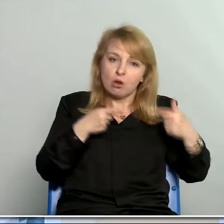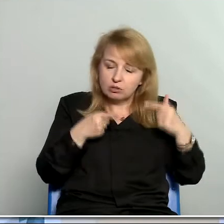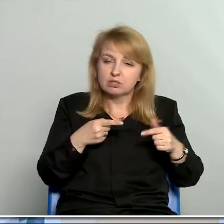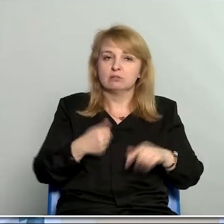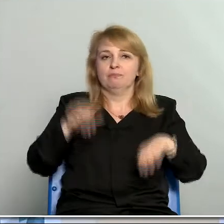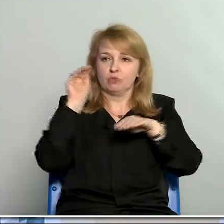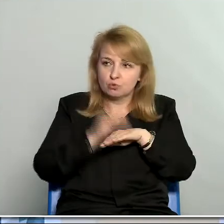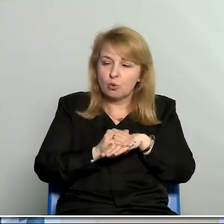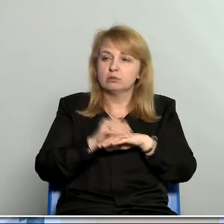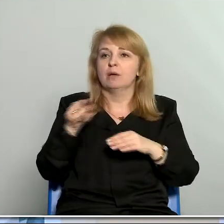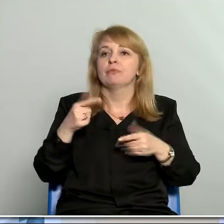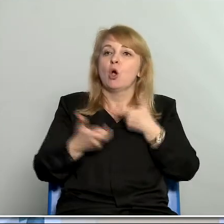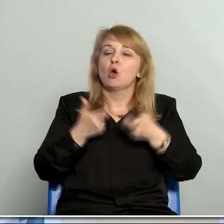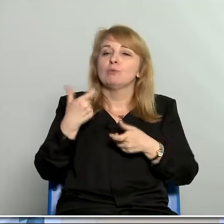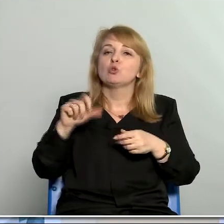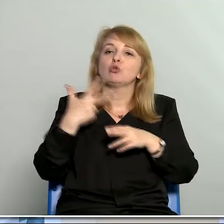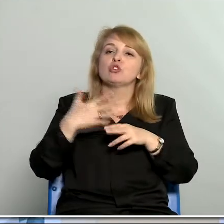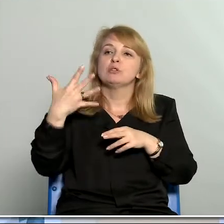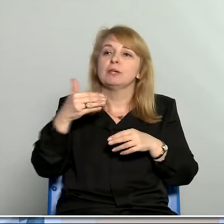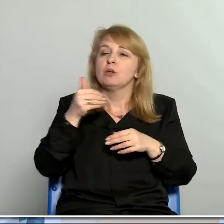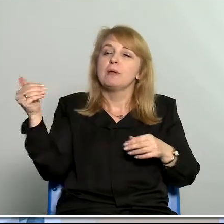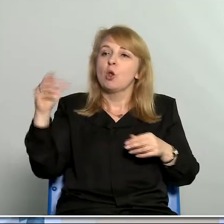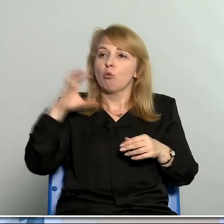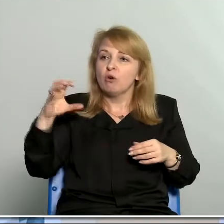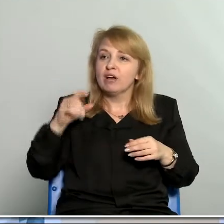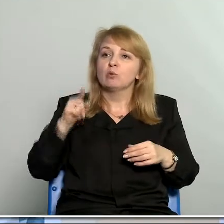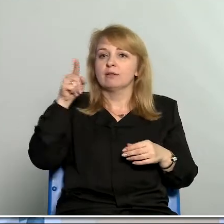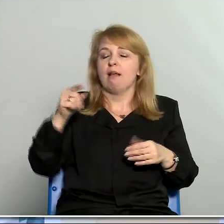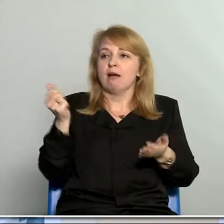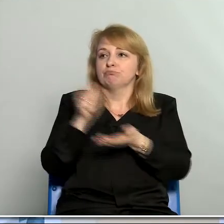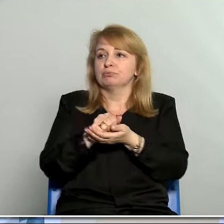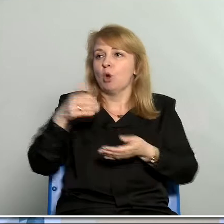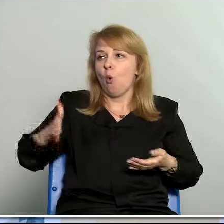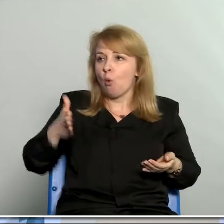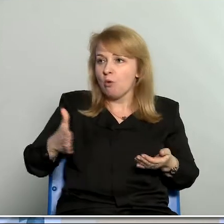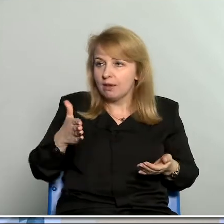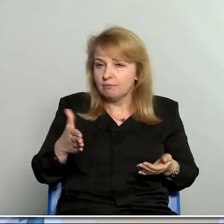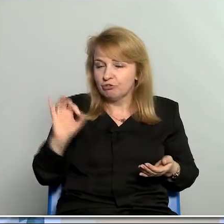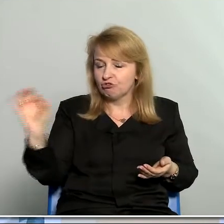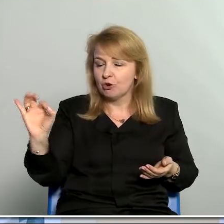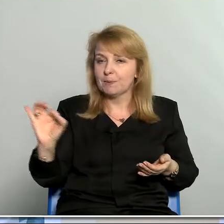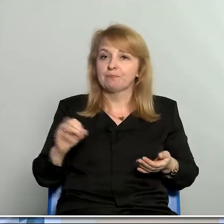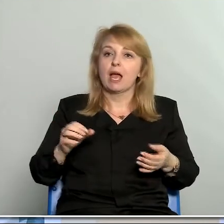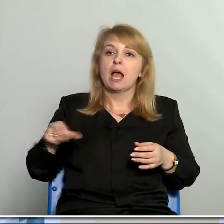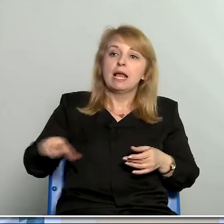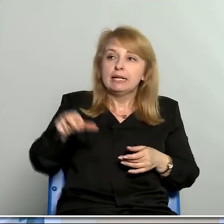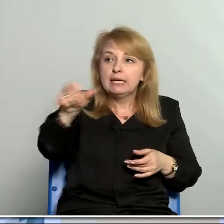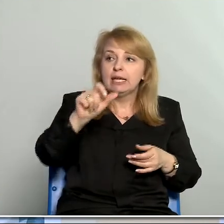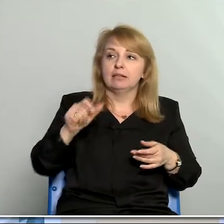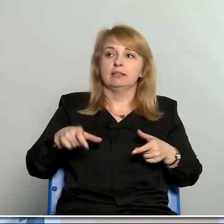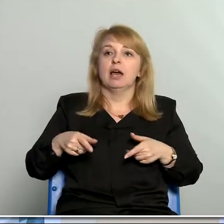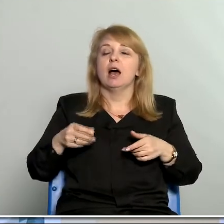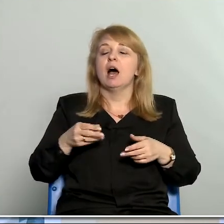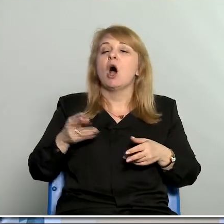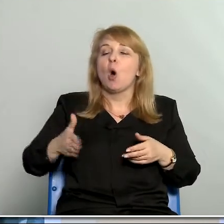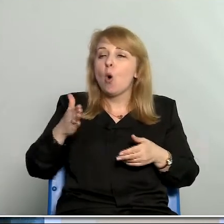to, że 135 milionów euro dla inwestycji kolejowych przeznaczymy. I tu chodzi o zakup taboru, linie kolejowe, a także